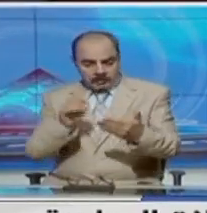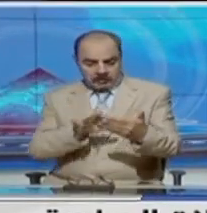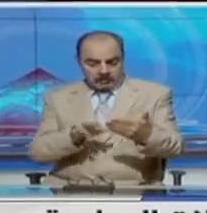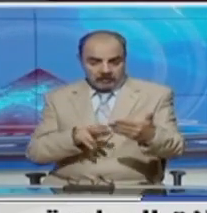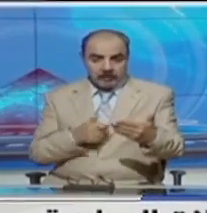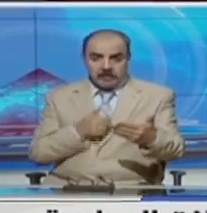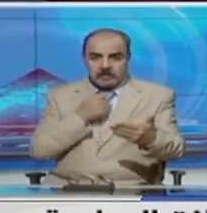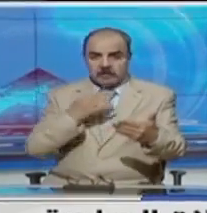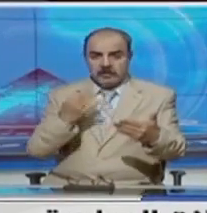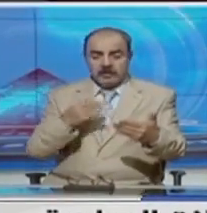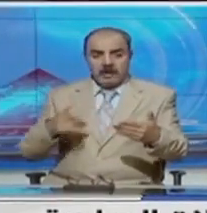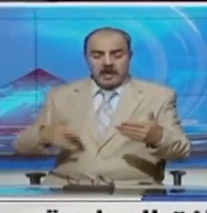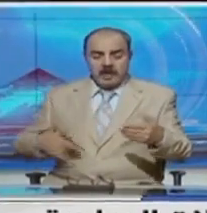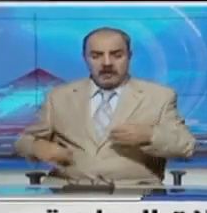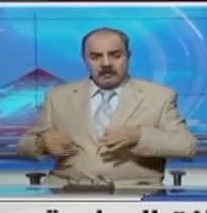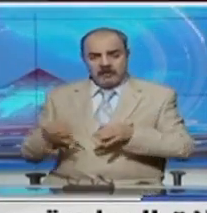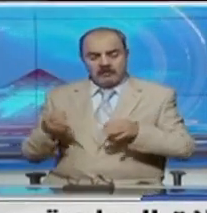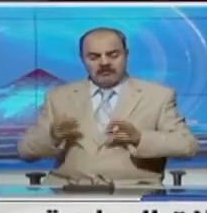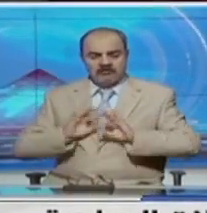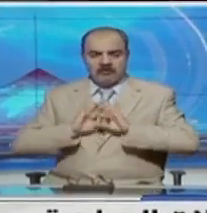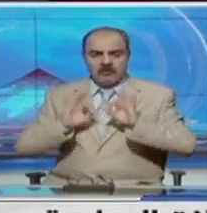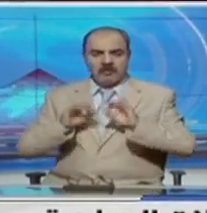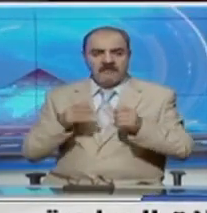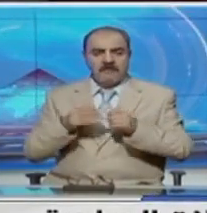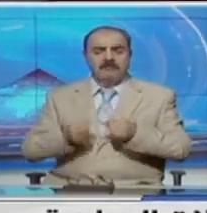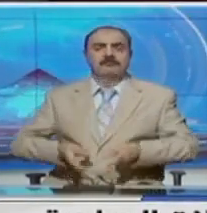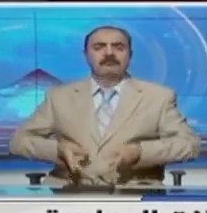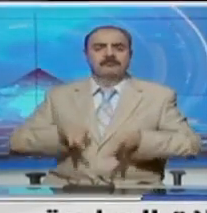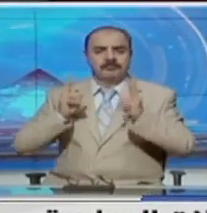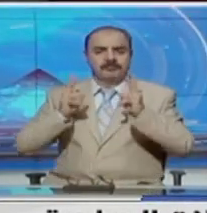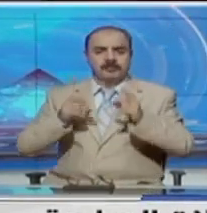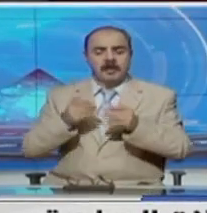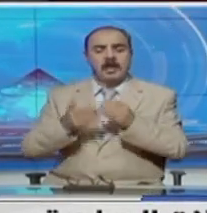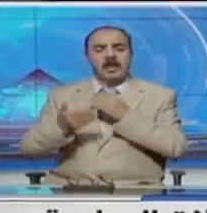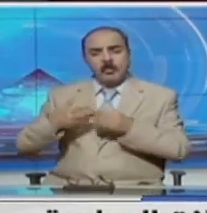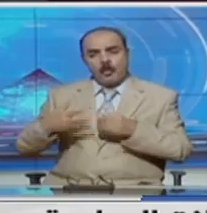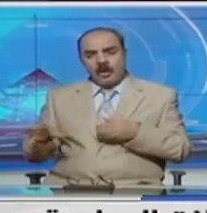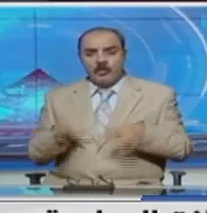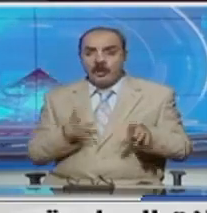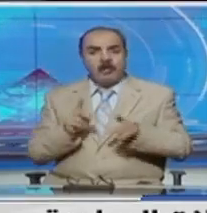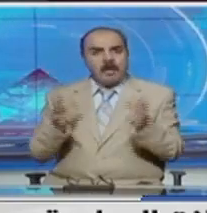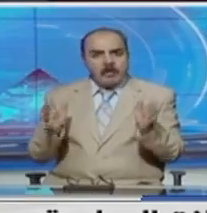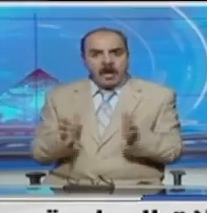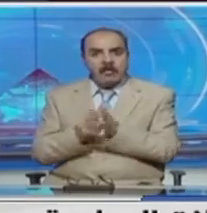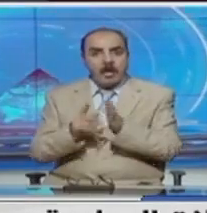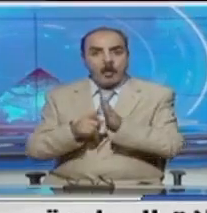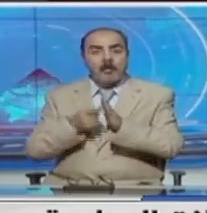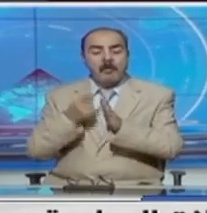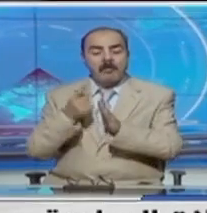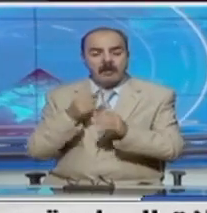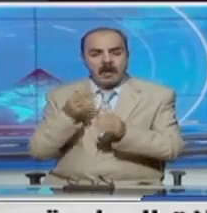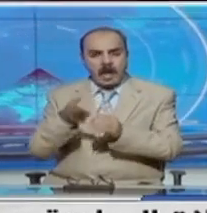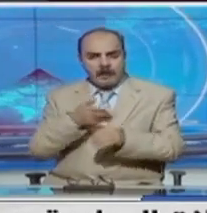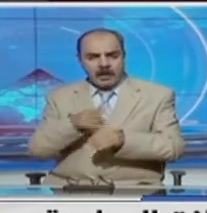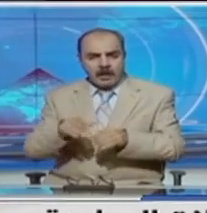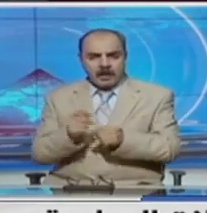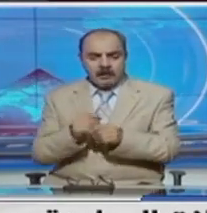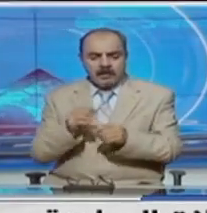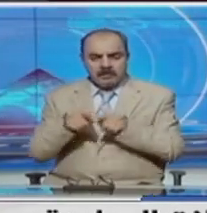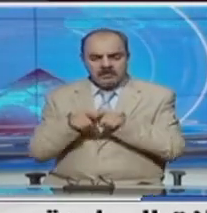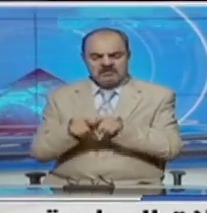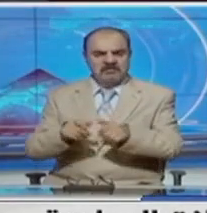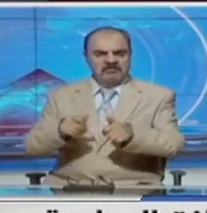وعكس نتائج زراعه الكبد وكده، احيانا كتير بتكون افضل حتى من نتائج الكبد لوحده او الكلى لوحدها. والعمليه بتتعمل في نفس